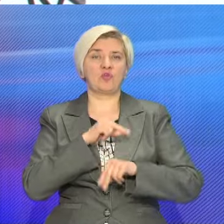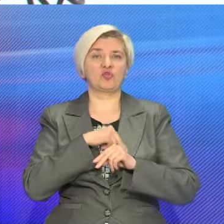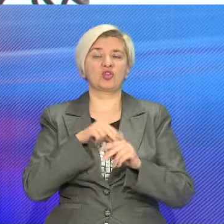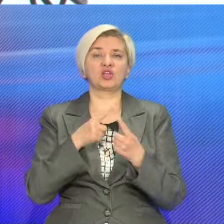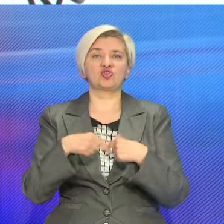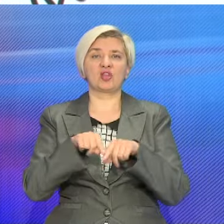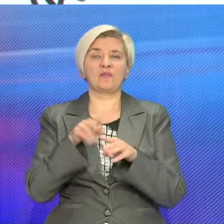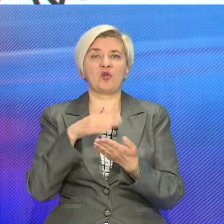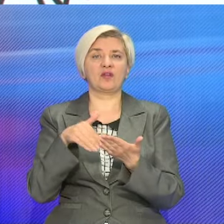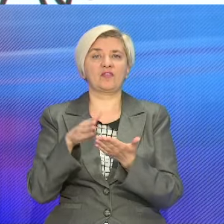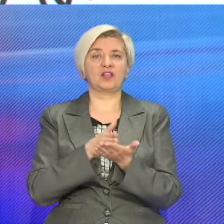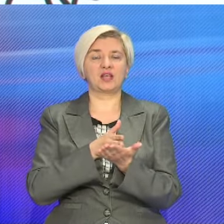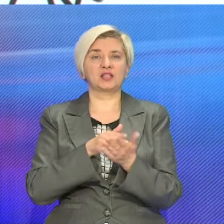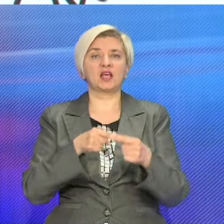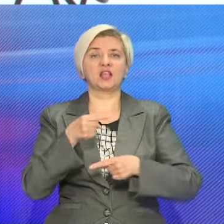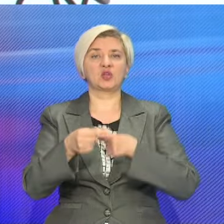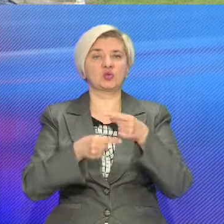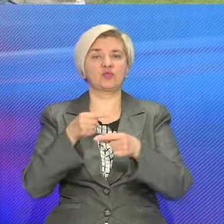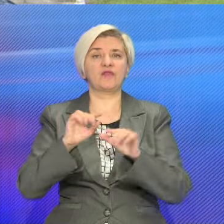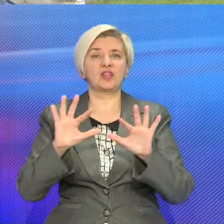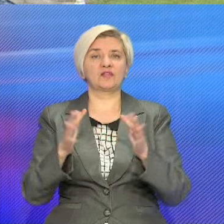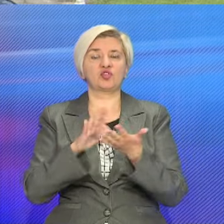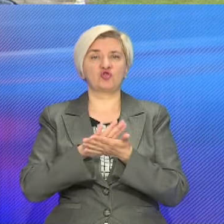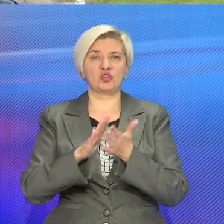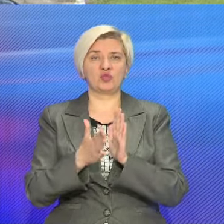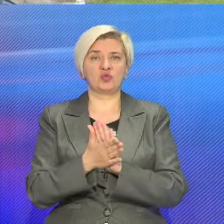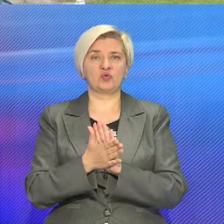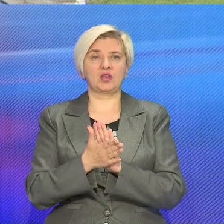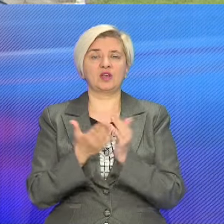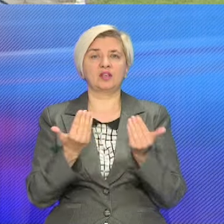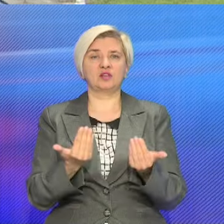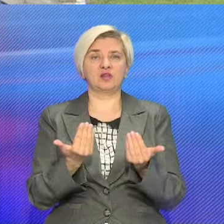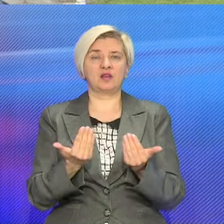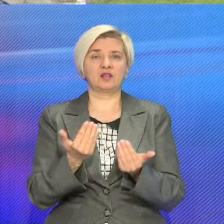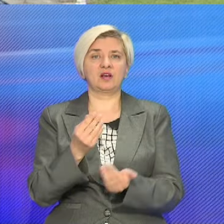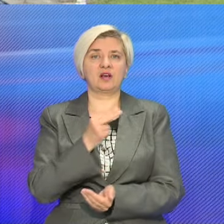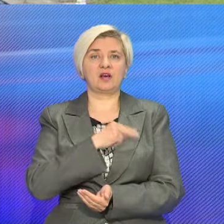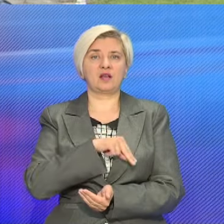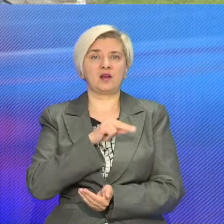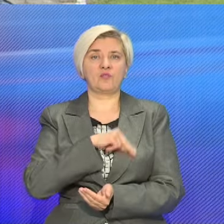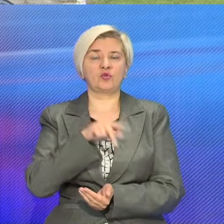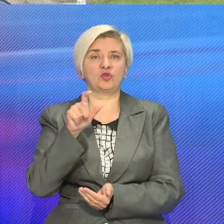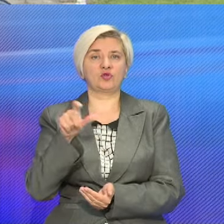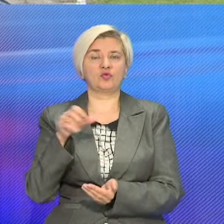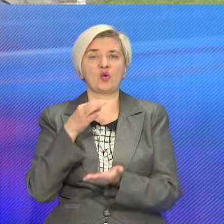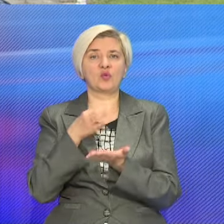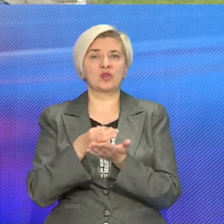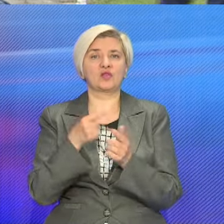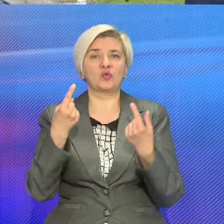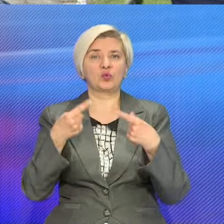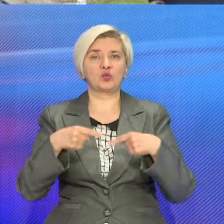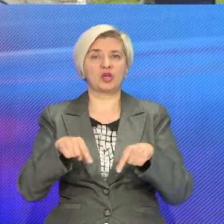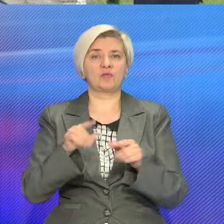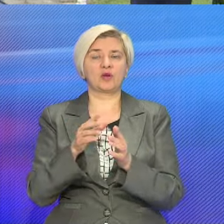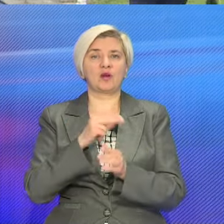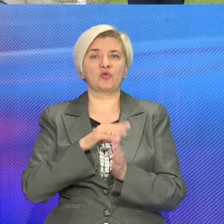наступствов надзвычайной ситуации. Сейчас работают здесь порядка 30 человек для оценки ущерба. Работают более